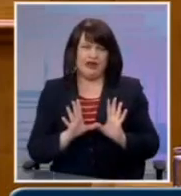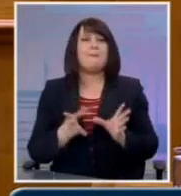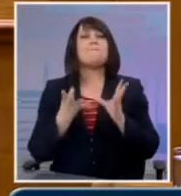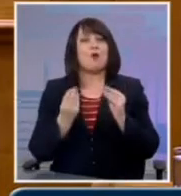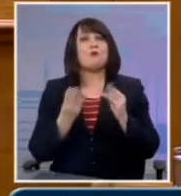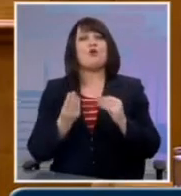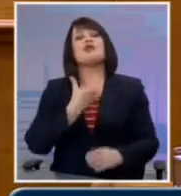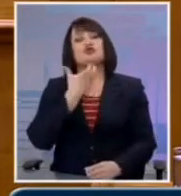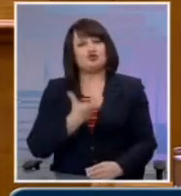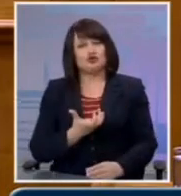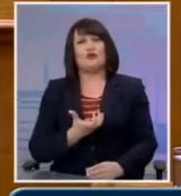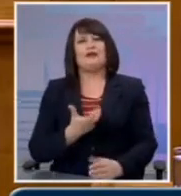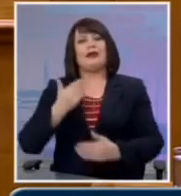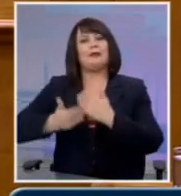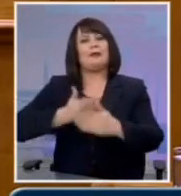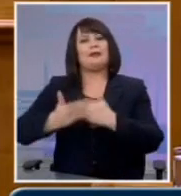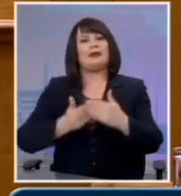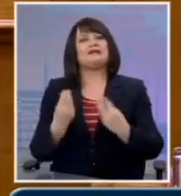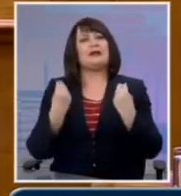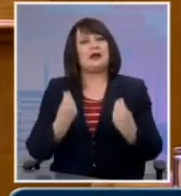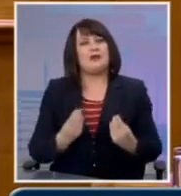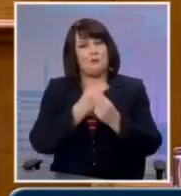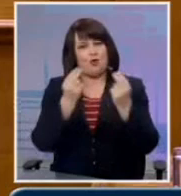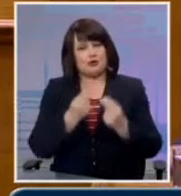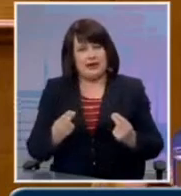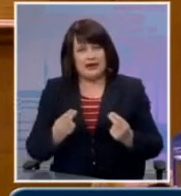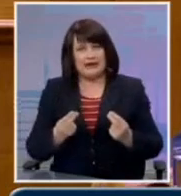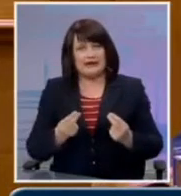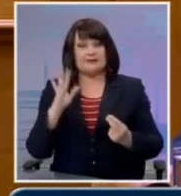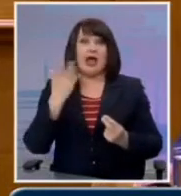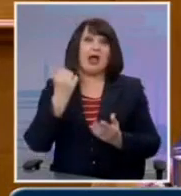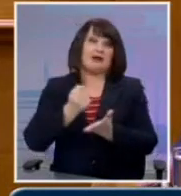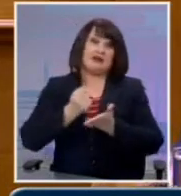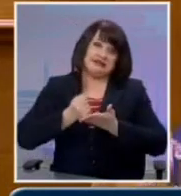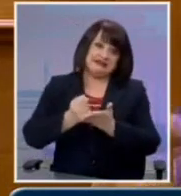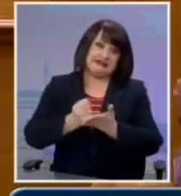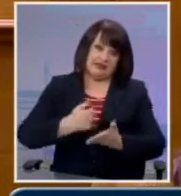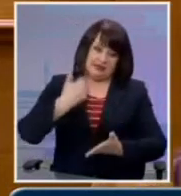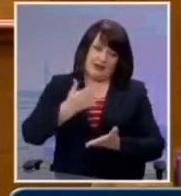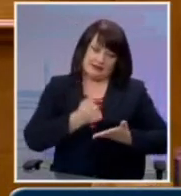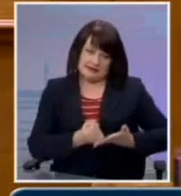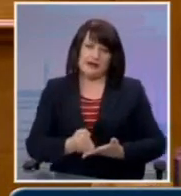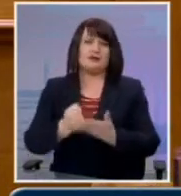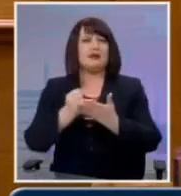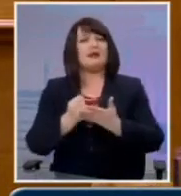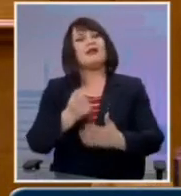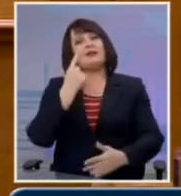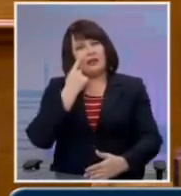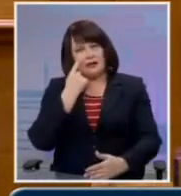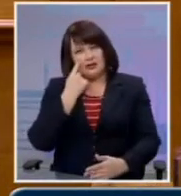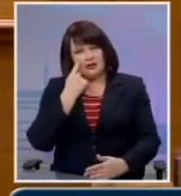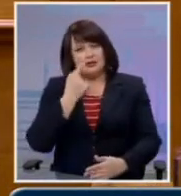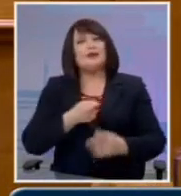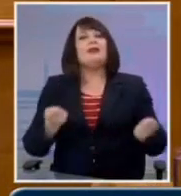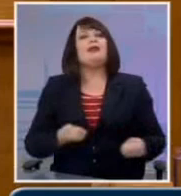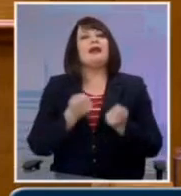πολύ σοβαρή διαδικασία που εφόσον στηριχτεί και θα στηριχτεί θα συντελέσει